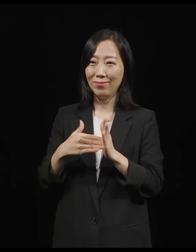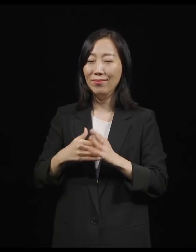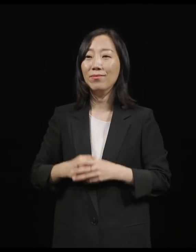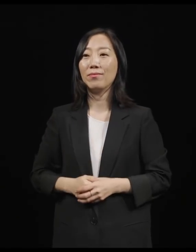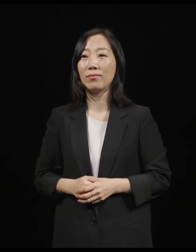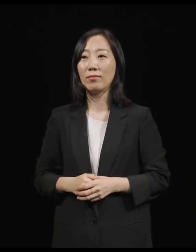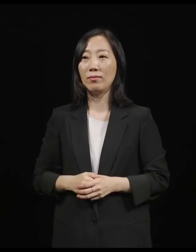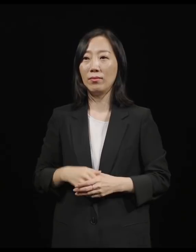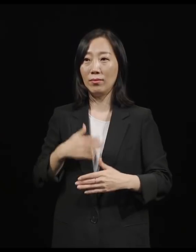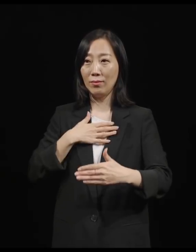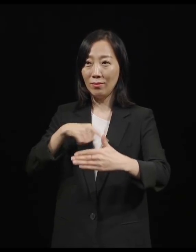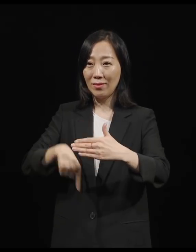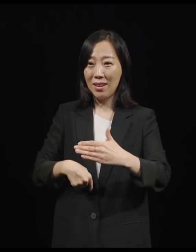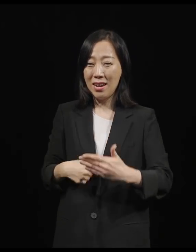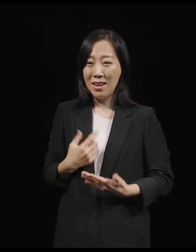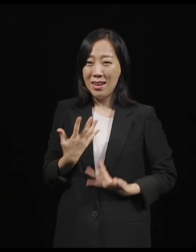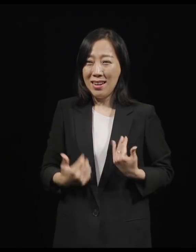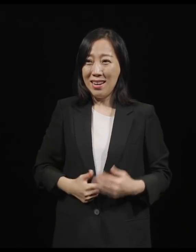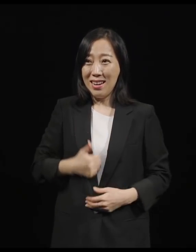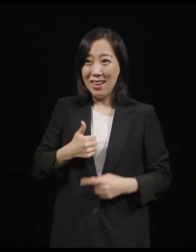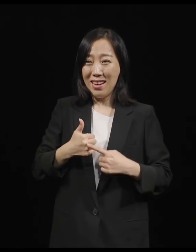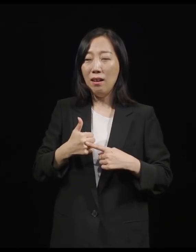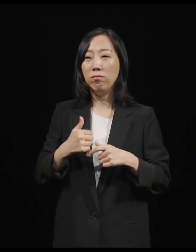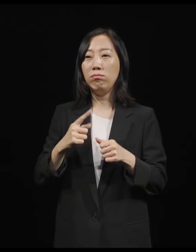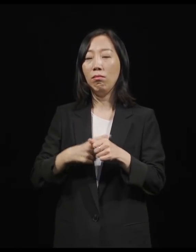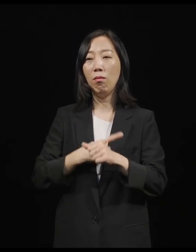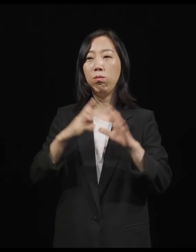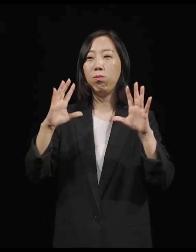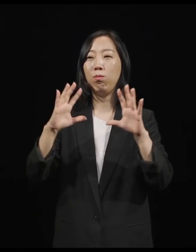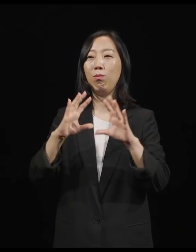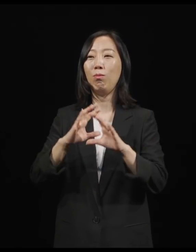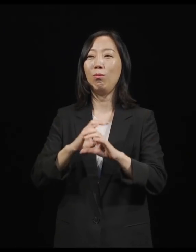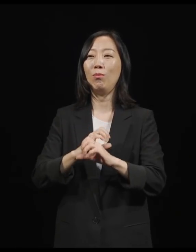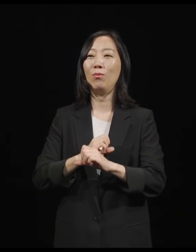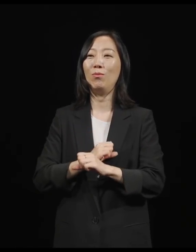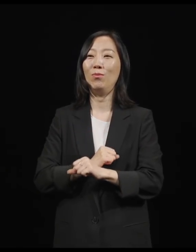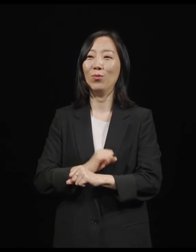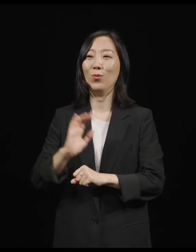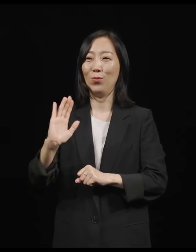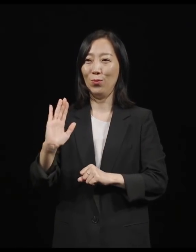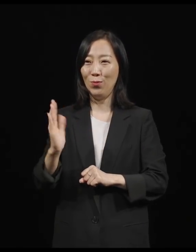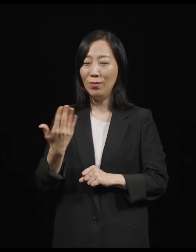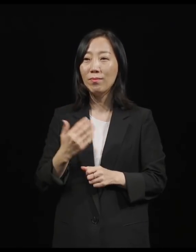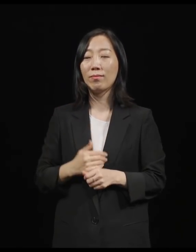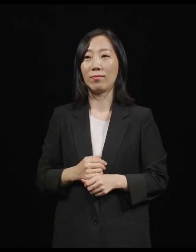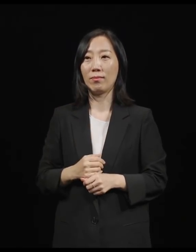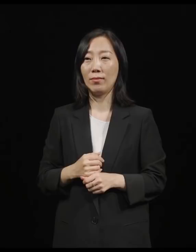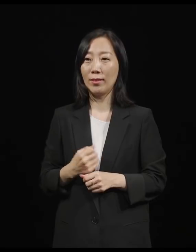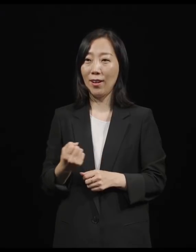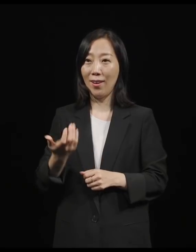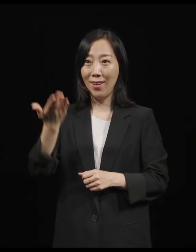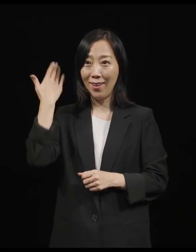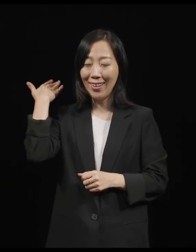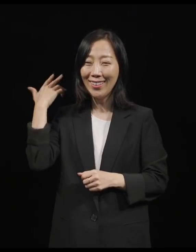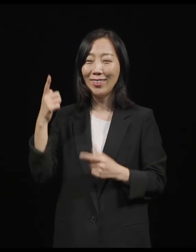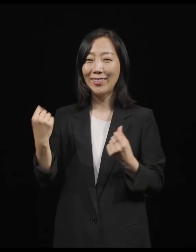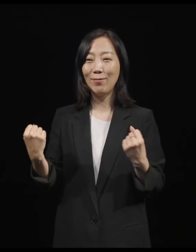그렇게 제 안에 있는 분노가 녹아들더라고요. 그리고 저는 천천히 회복될 수